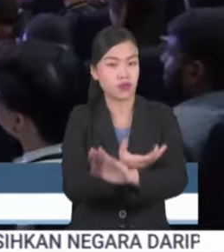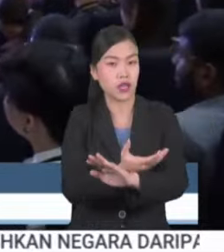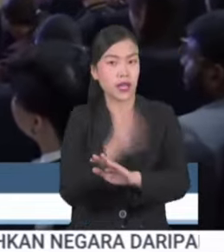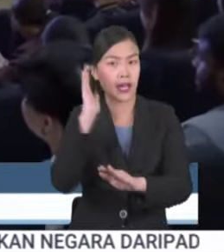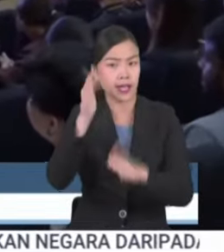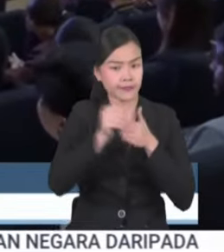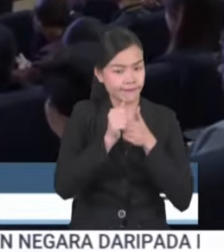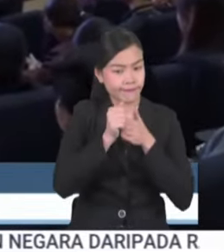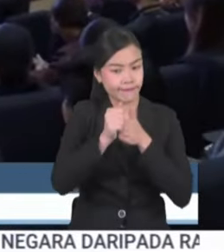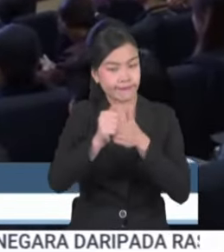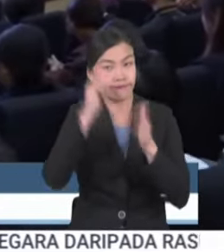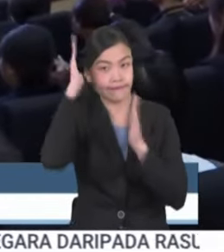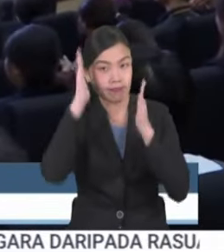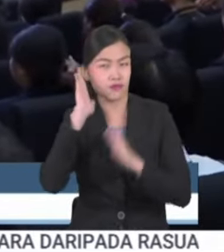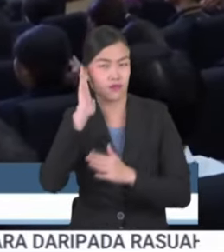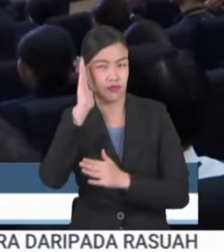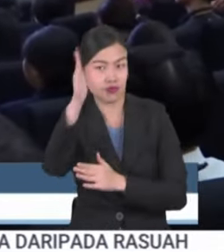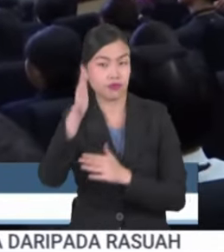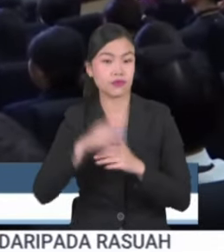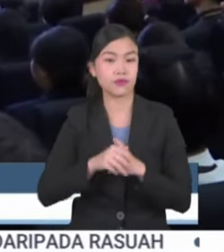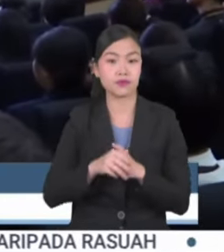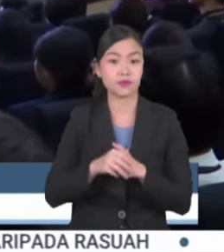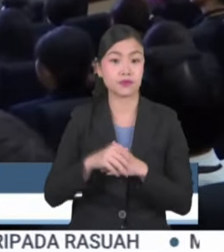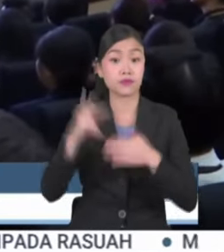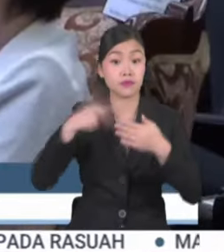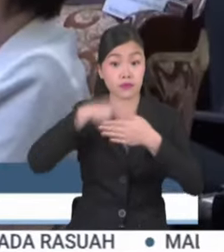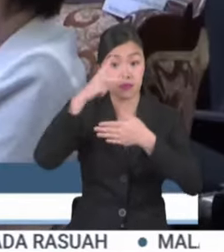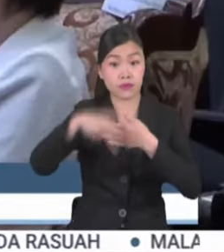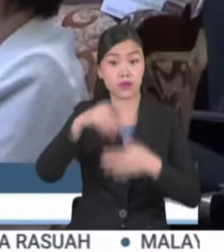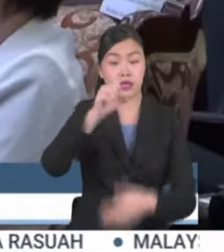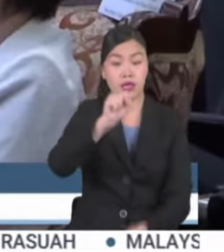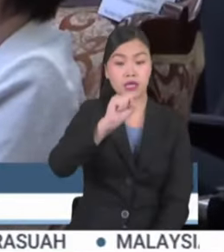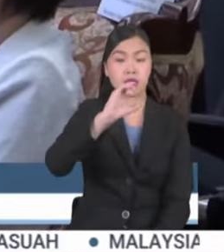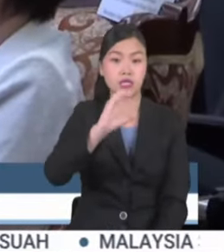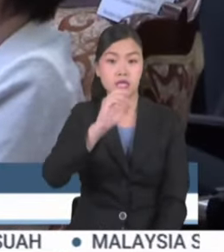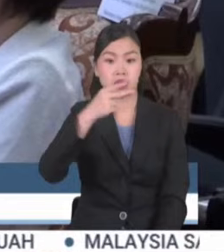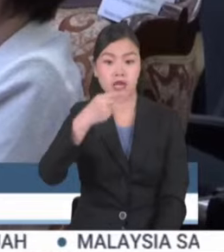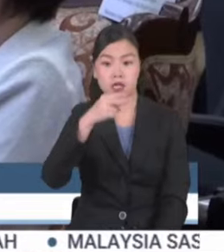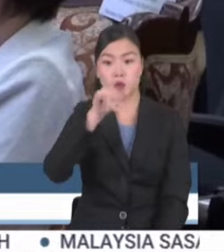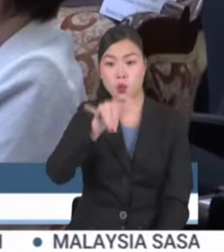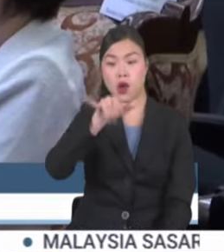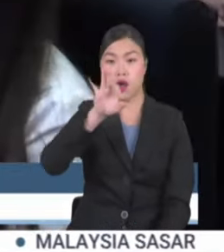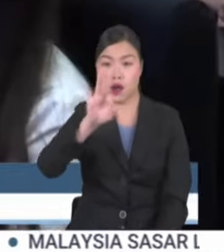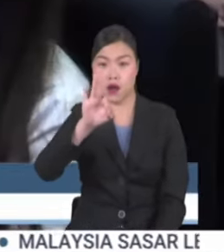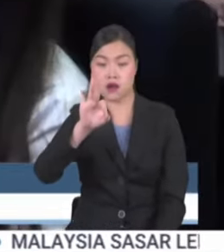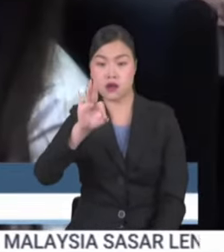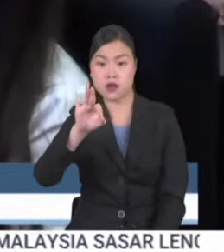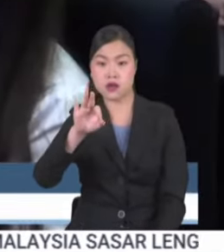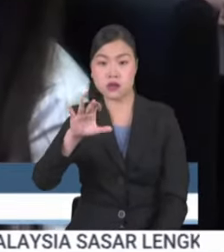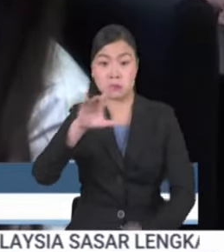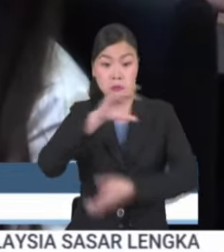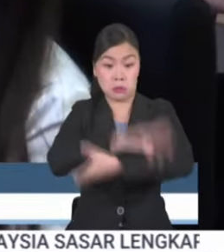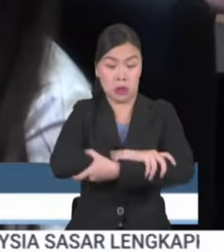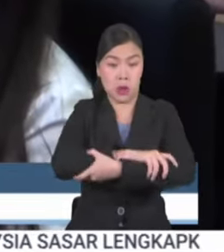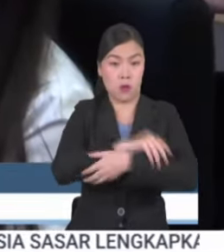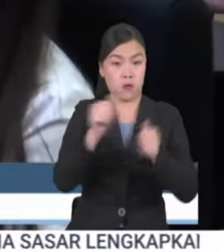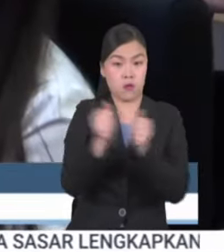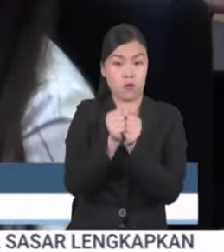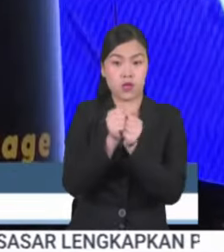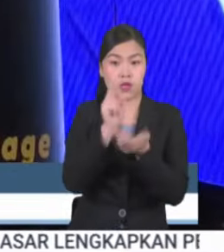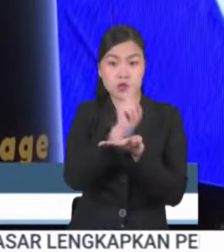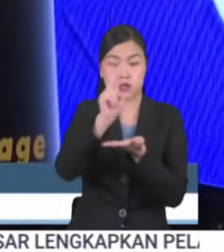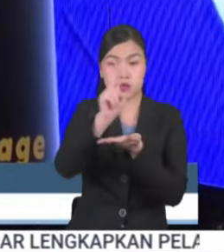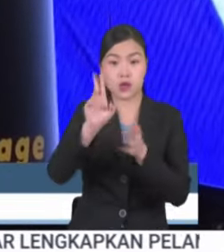memimpin negara pada masa hadapan. Justru program ACHYF anjuran bersama Universiti Swinburne Sarawak dan